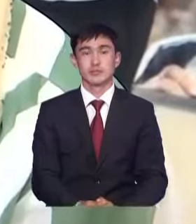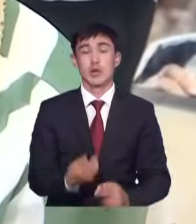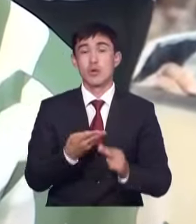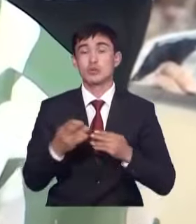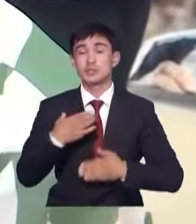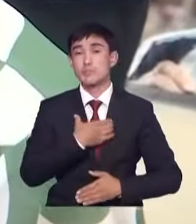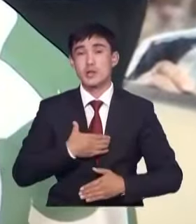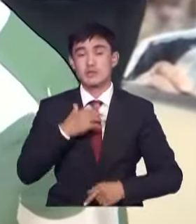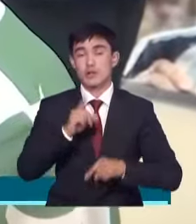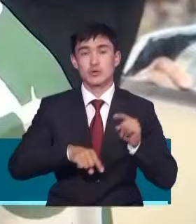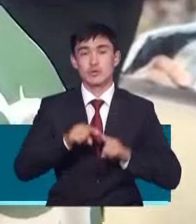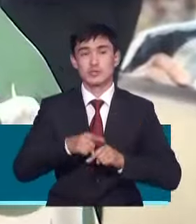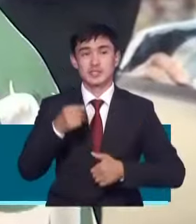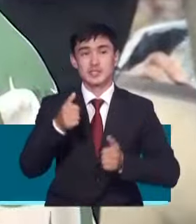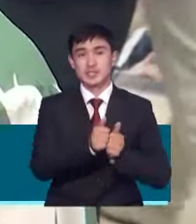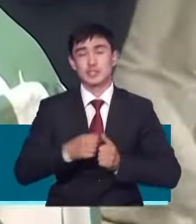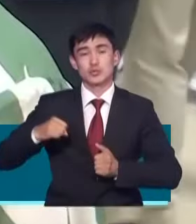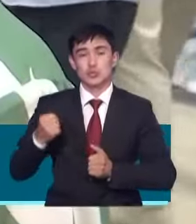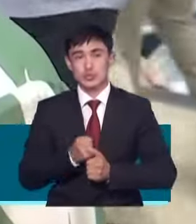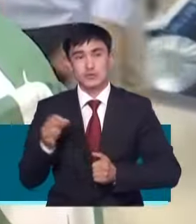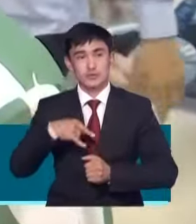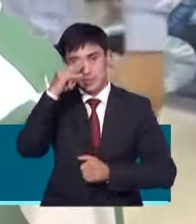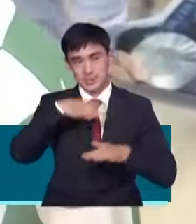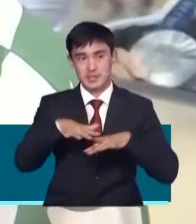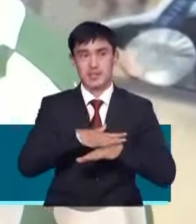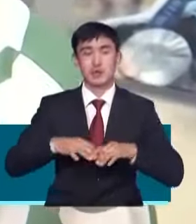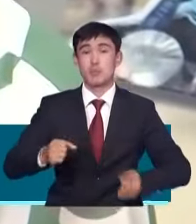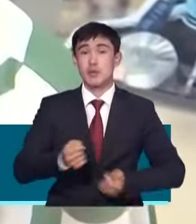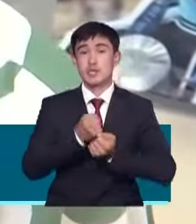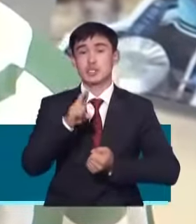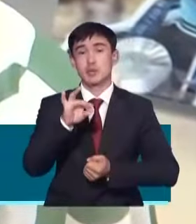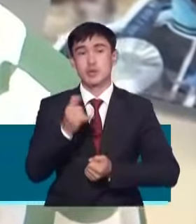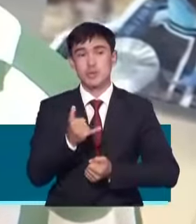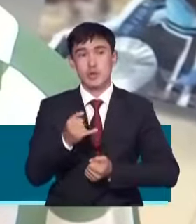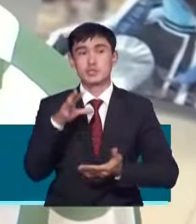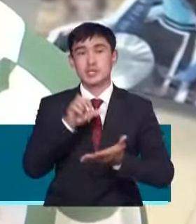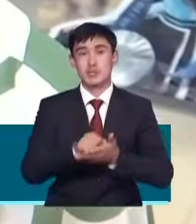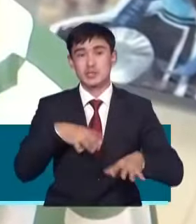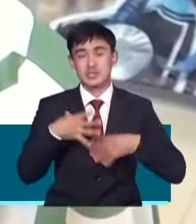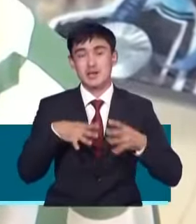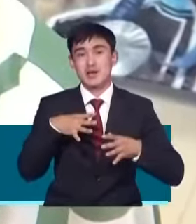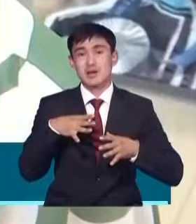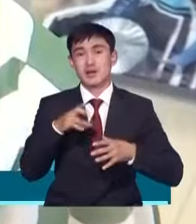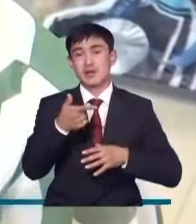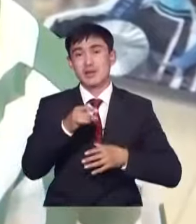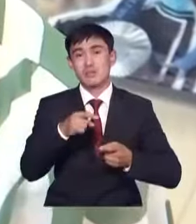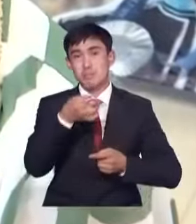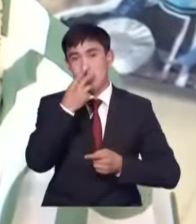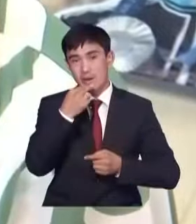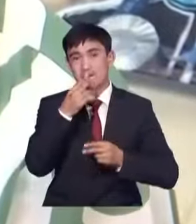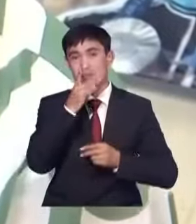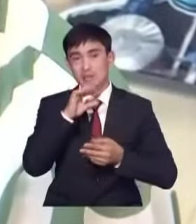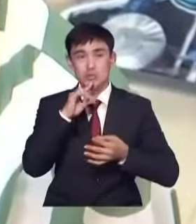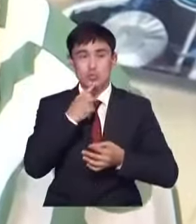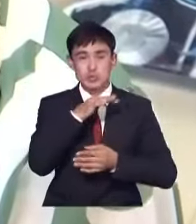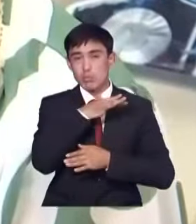Очень переживали родственники, соседи, друзья. Во всем Казахстане народ поддерживал Демиу. Он занимается греко-римской борьбой с малых лет. Трудностей